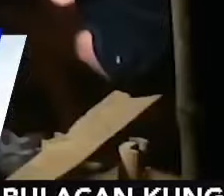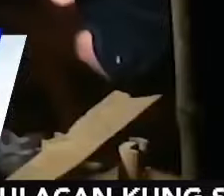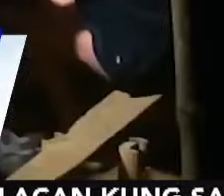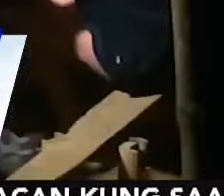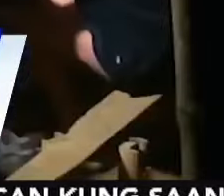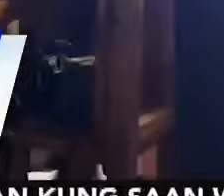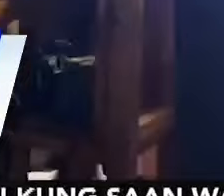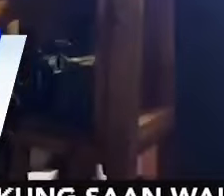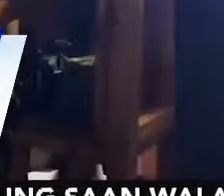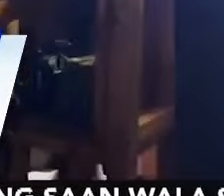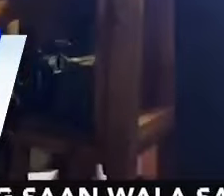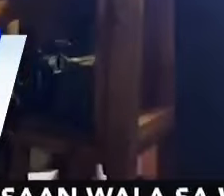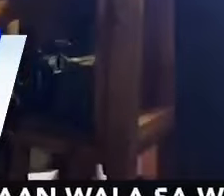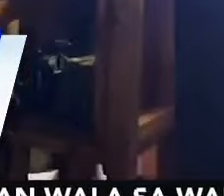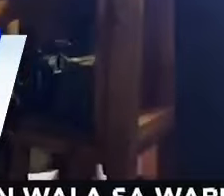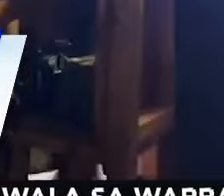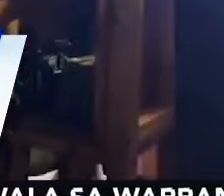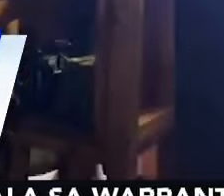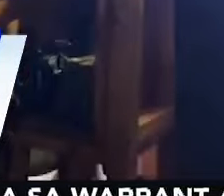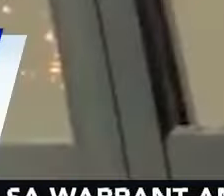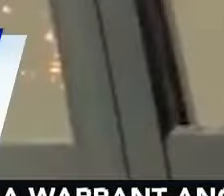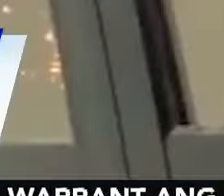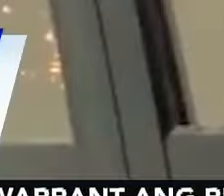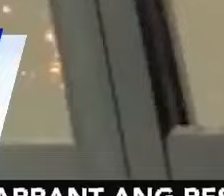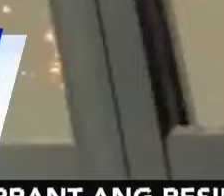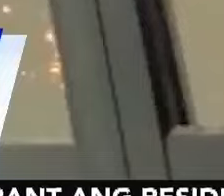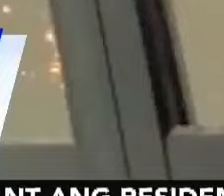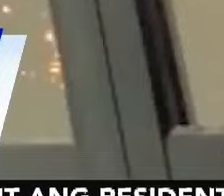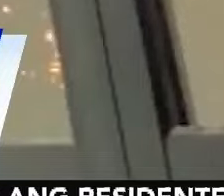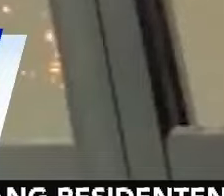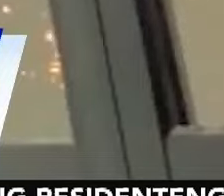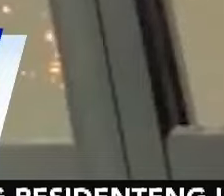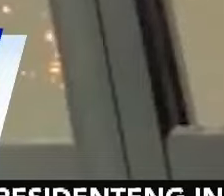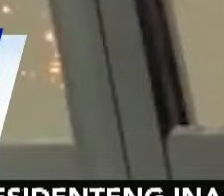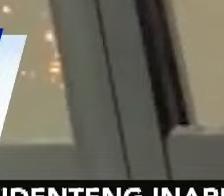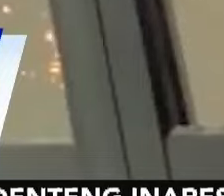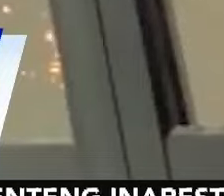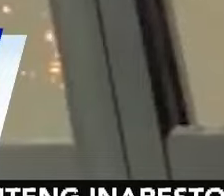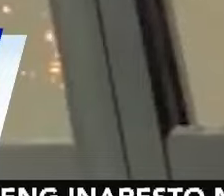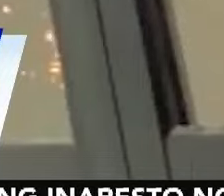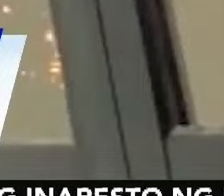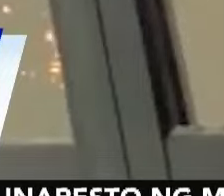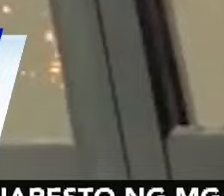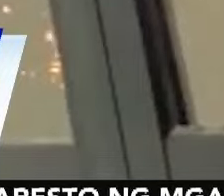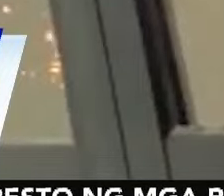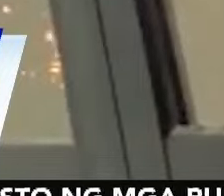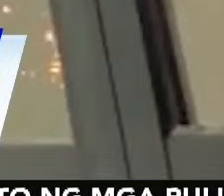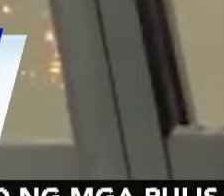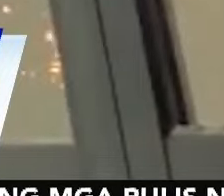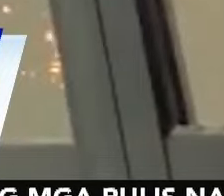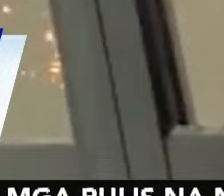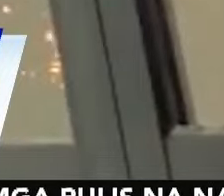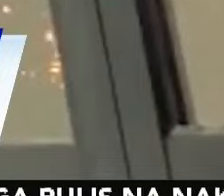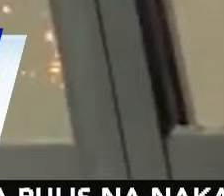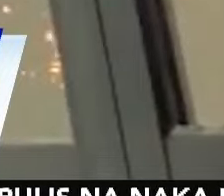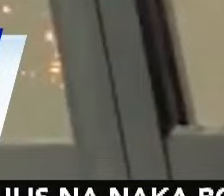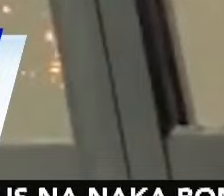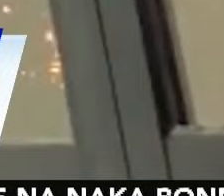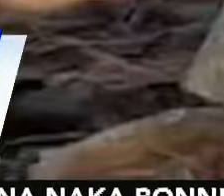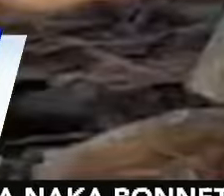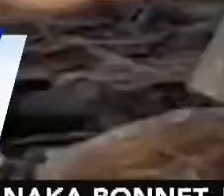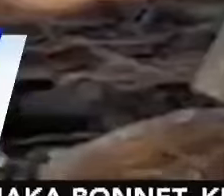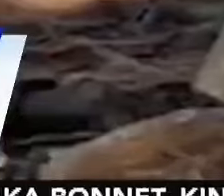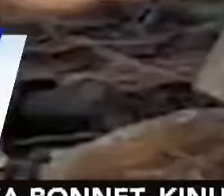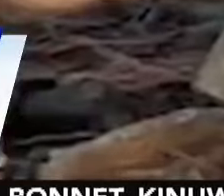may kuryente hanggang alas 8 ng gabi. 8 PM onwards, wala nang ilaw yung mga solar. So mas maganda, may dala kayong sariling